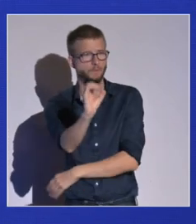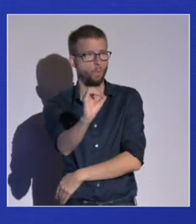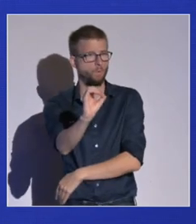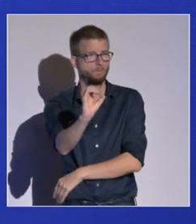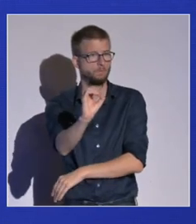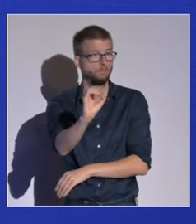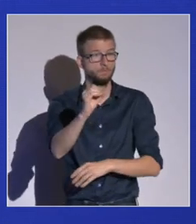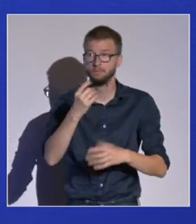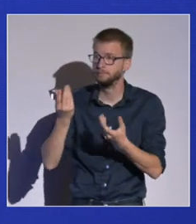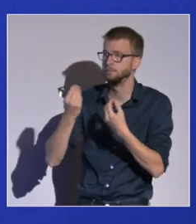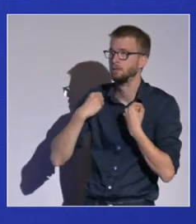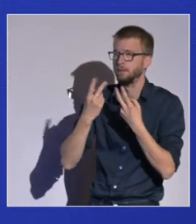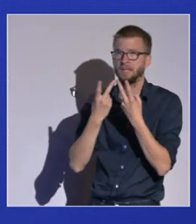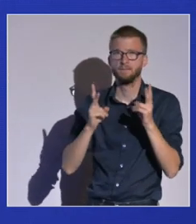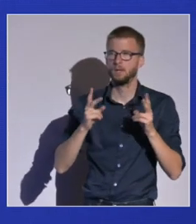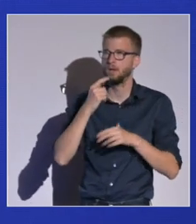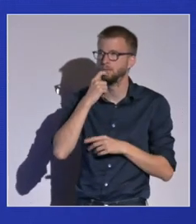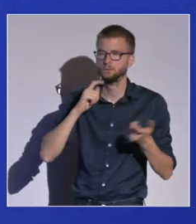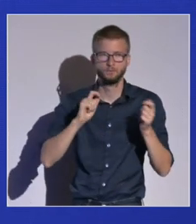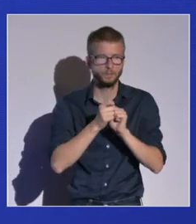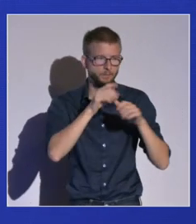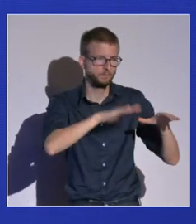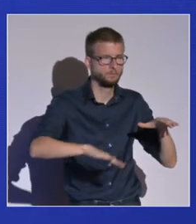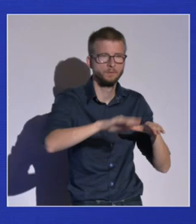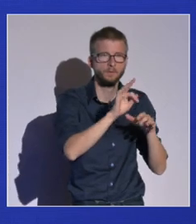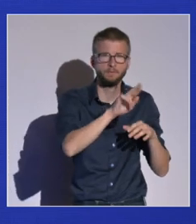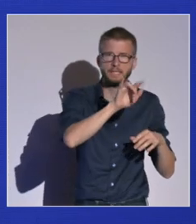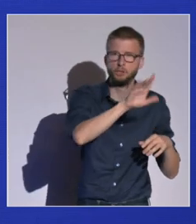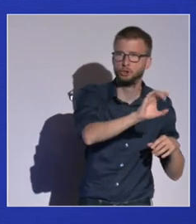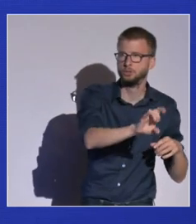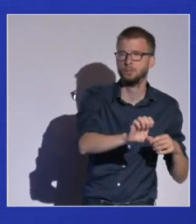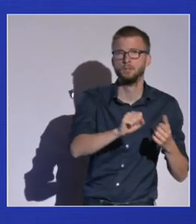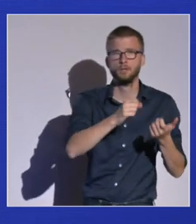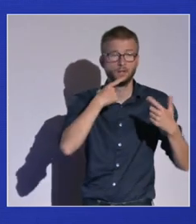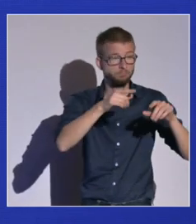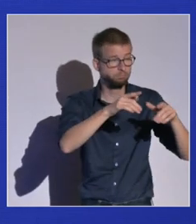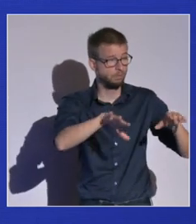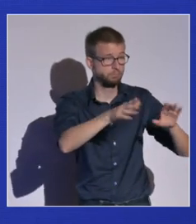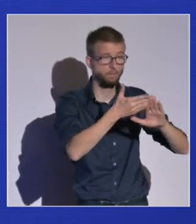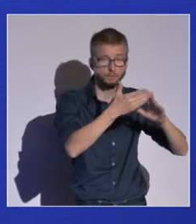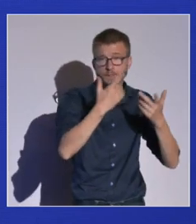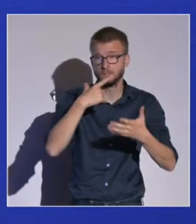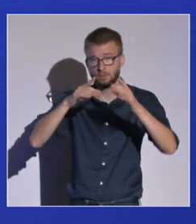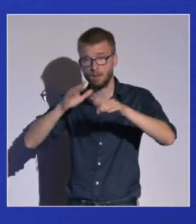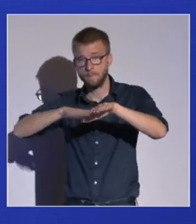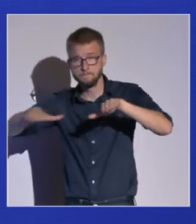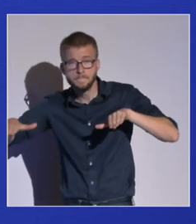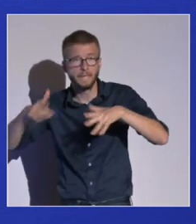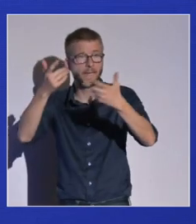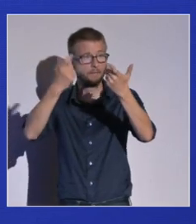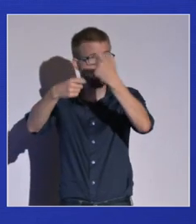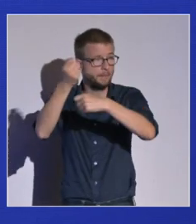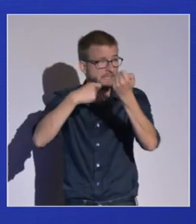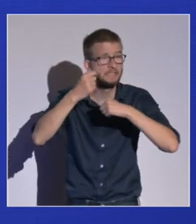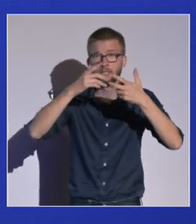elle va imposer aux villes de changer différemment, de reconquérir des friches, de reconquérir des parkings de supermarchés, de construire dans les zones